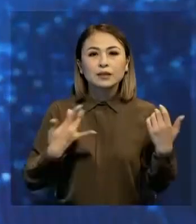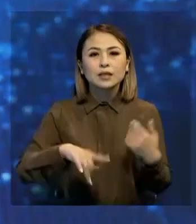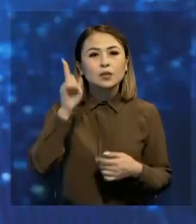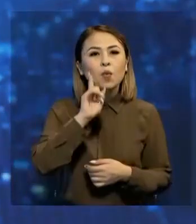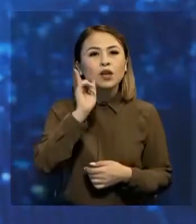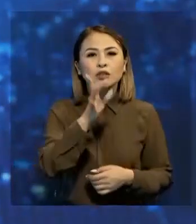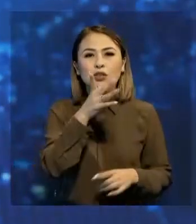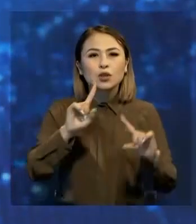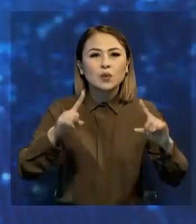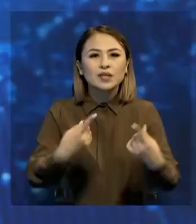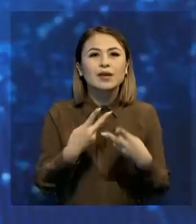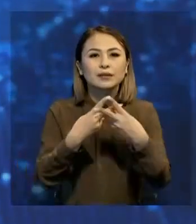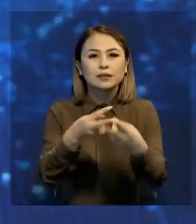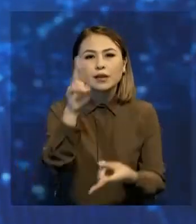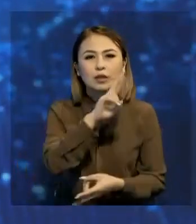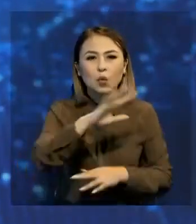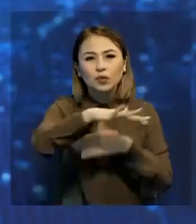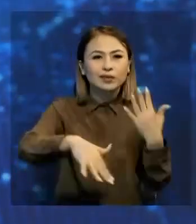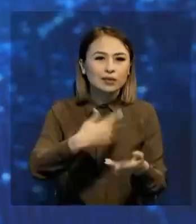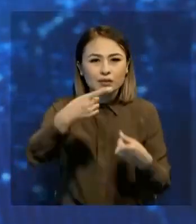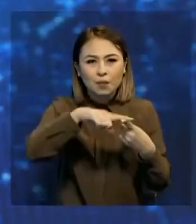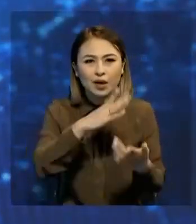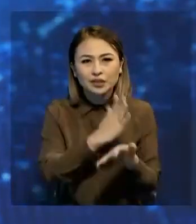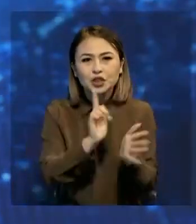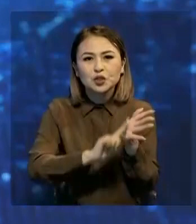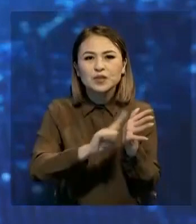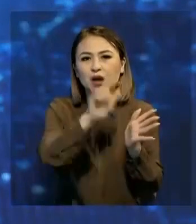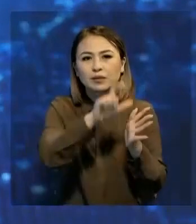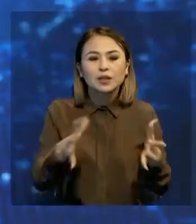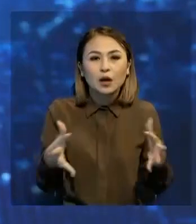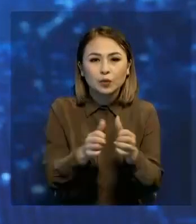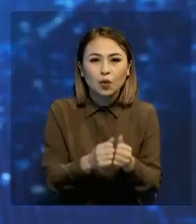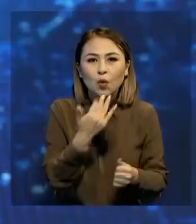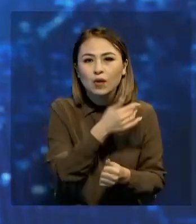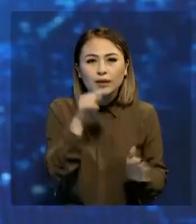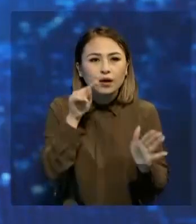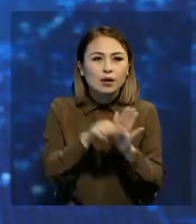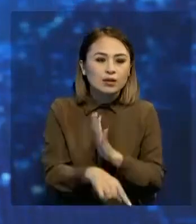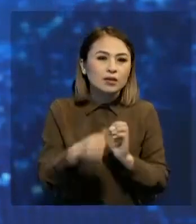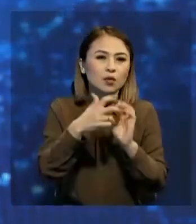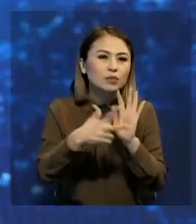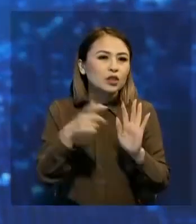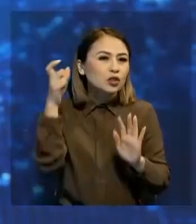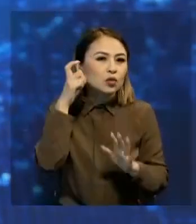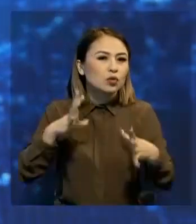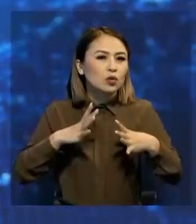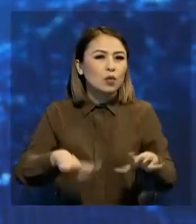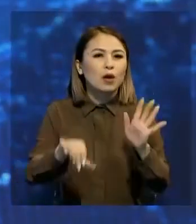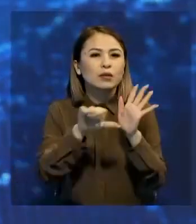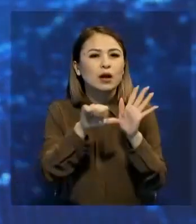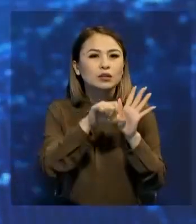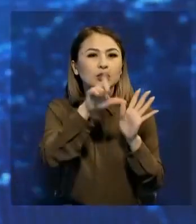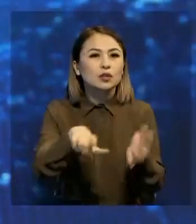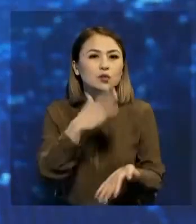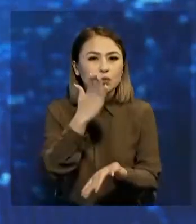Тараздың уақытша ұстау изоляторында қаңтар оқиғасына қатысы бар деген күдікпен 70 адам қамауда жатыр. Олардың арасында кәмелеттік жасқа